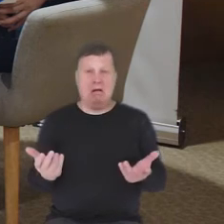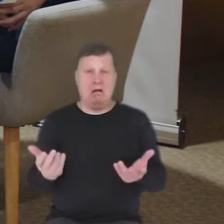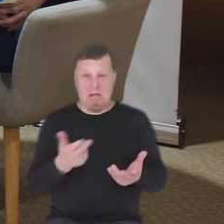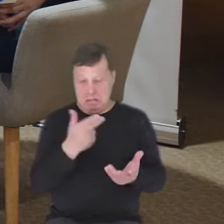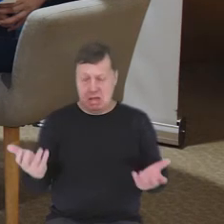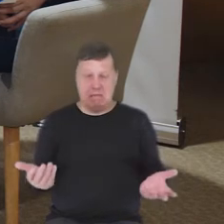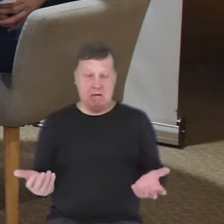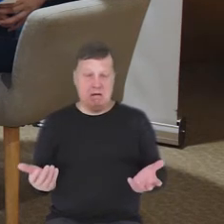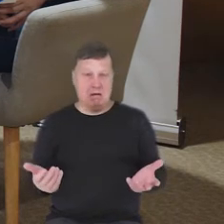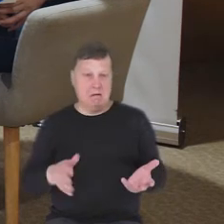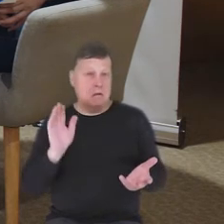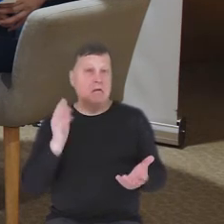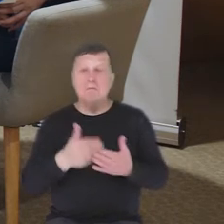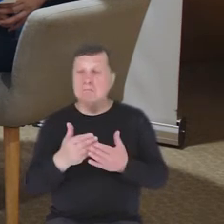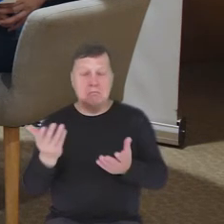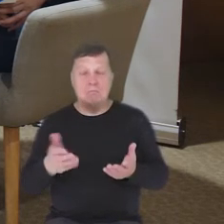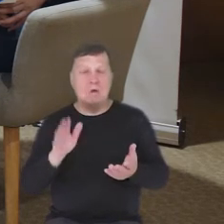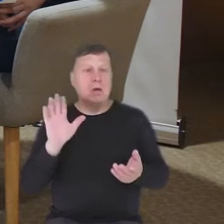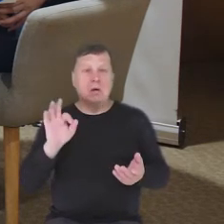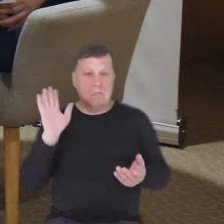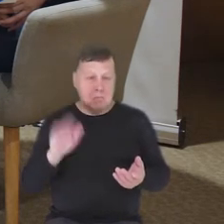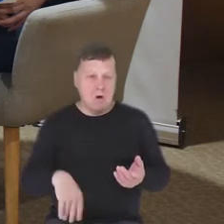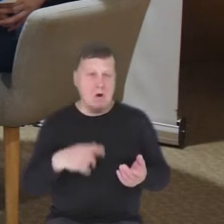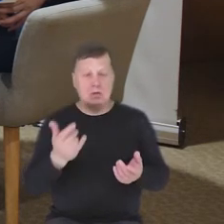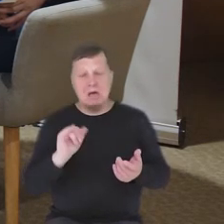bo można różne kwestie i zjawiska